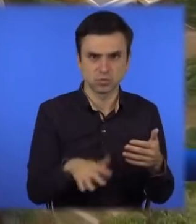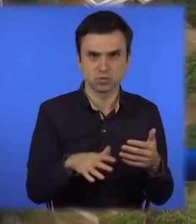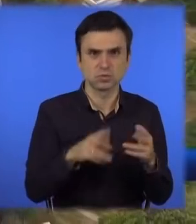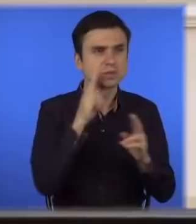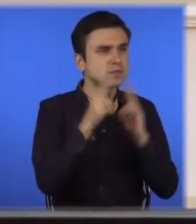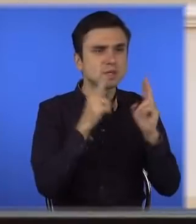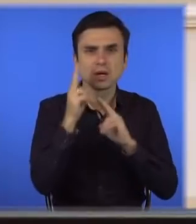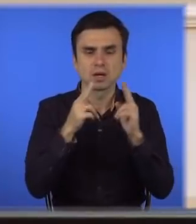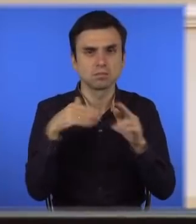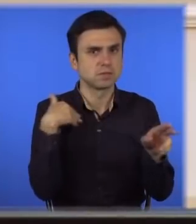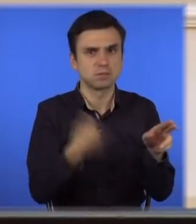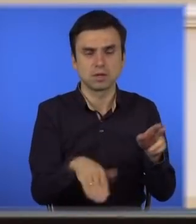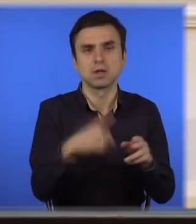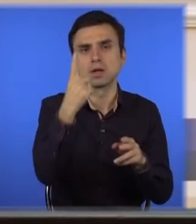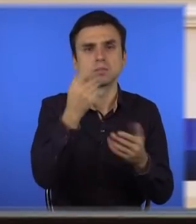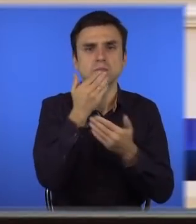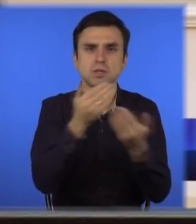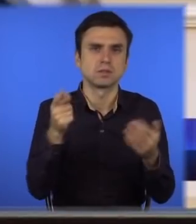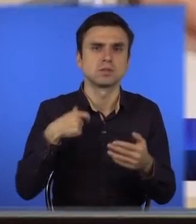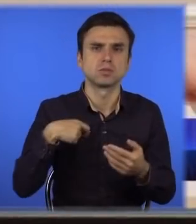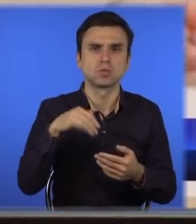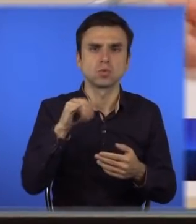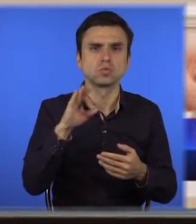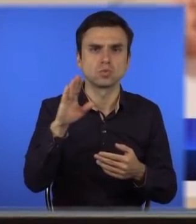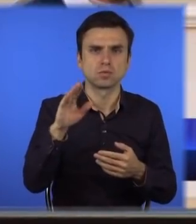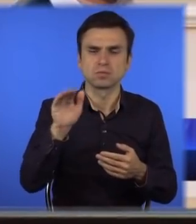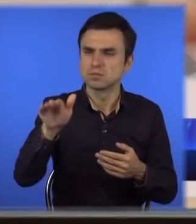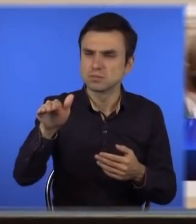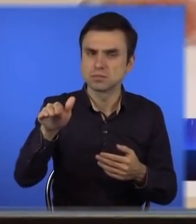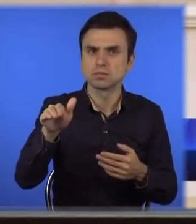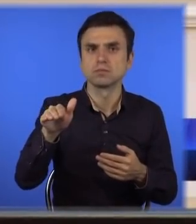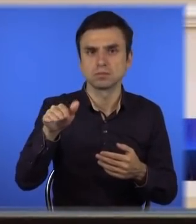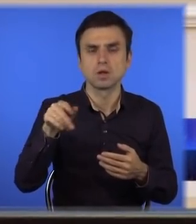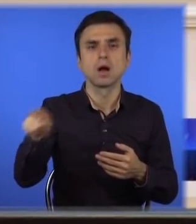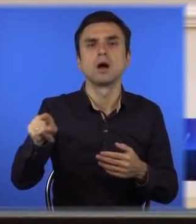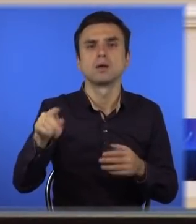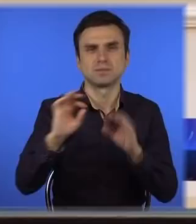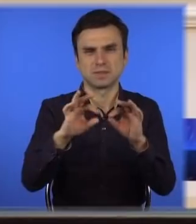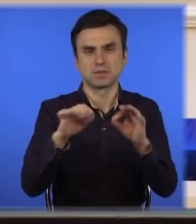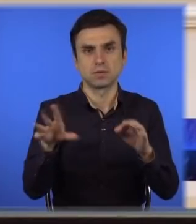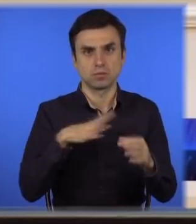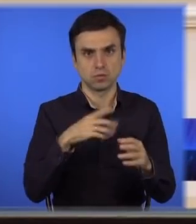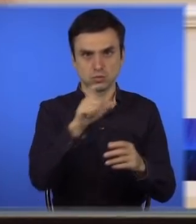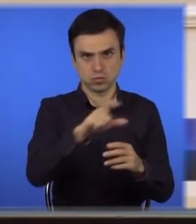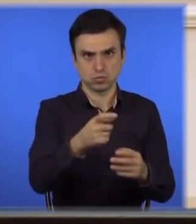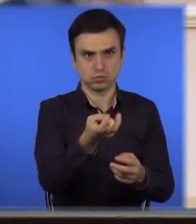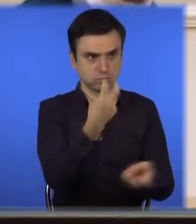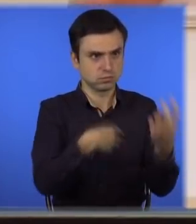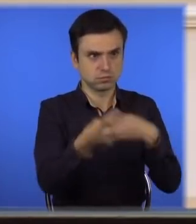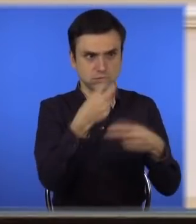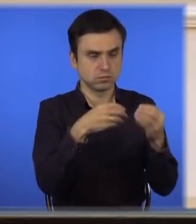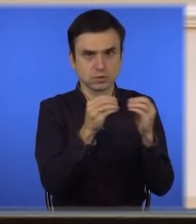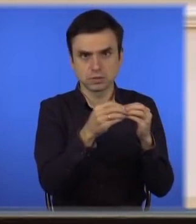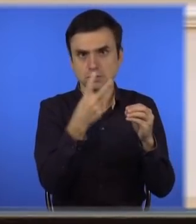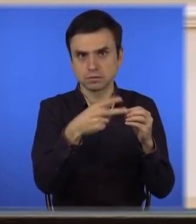століття. Ми будуємо сьогодні, витрачаємо кошти сьогодні, а будуємо ще по старим нормам 97-го року. І нікому не було до